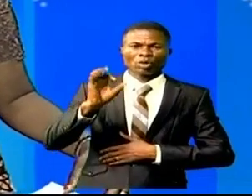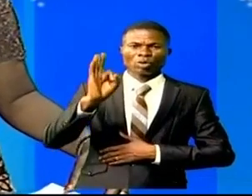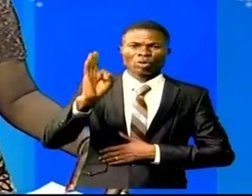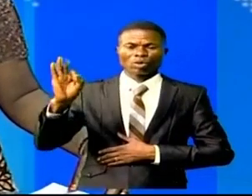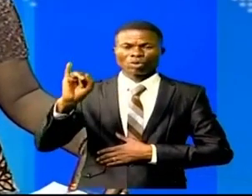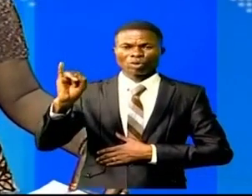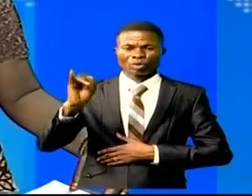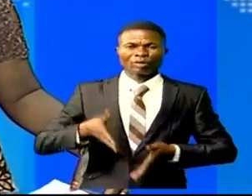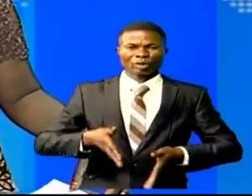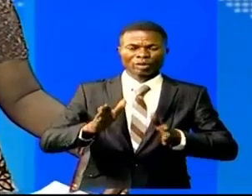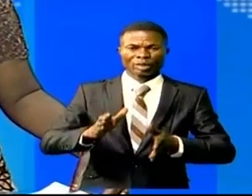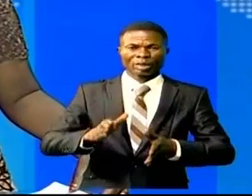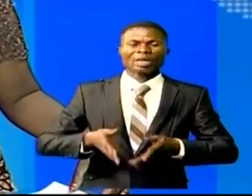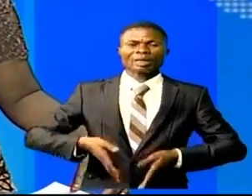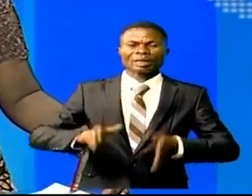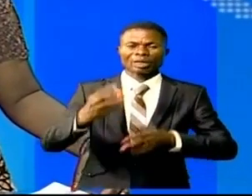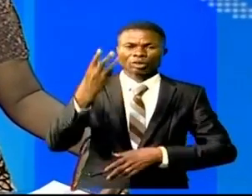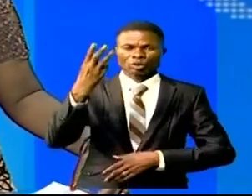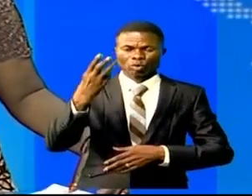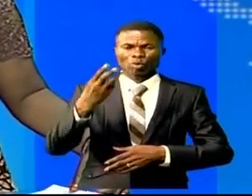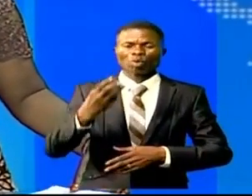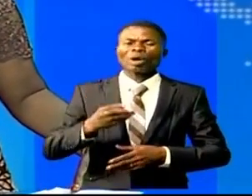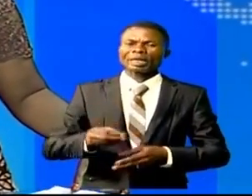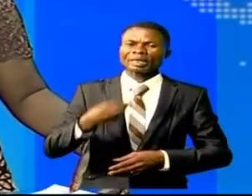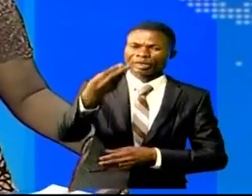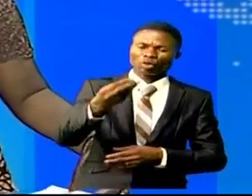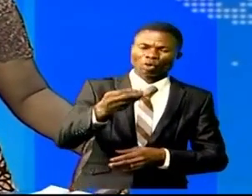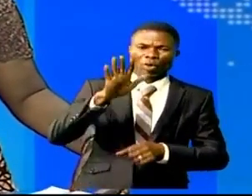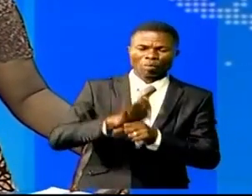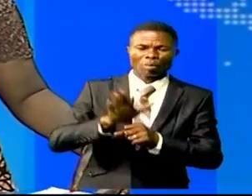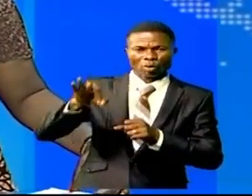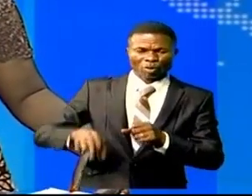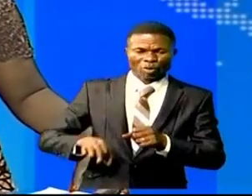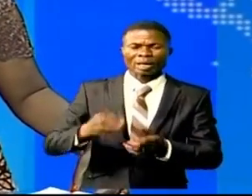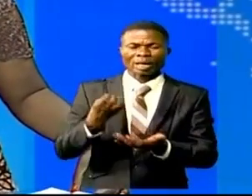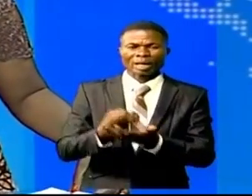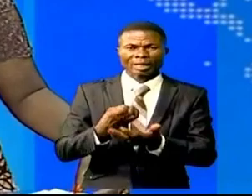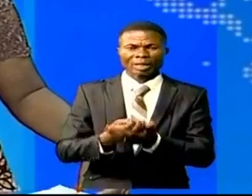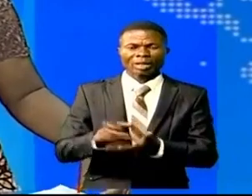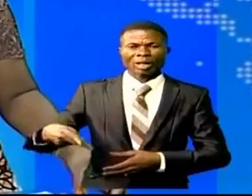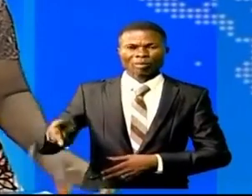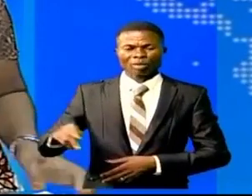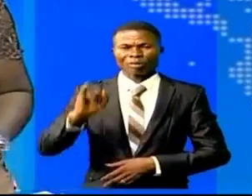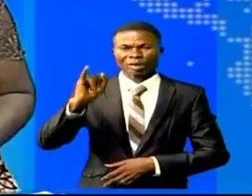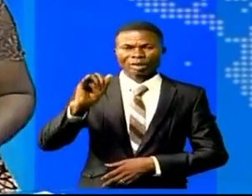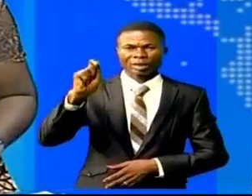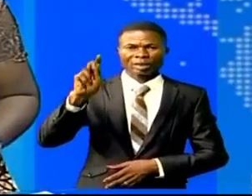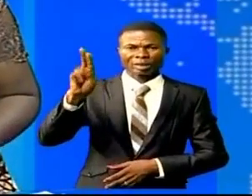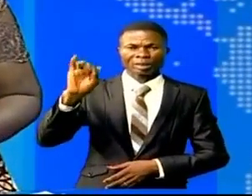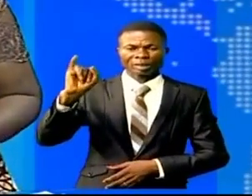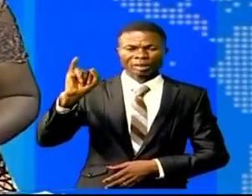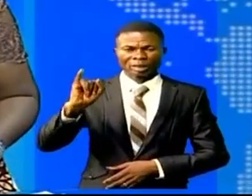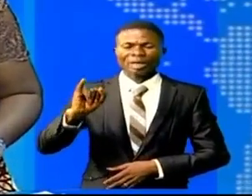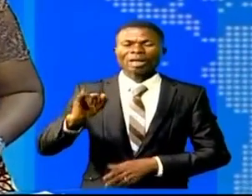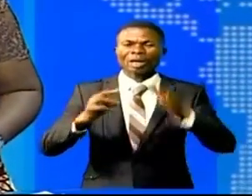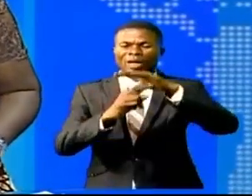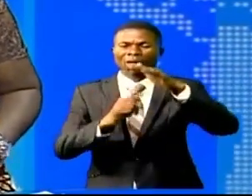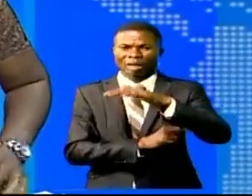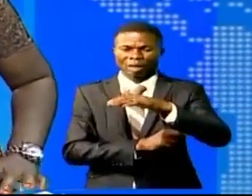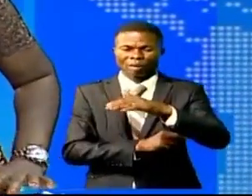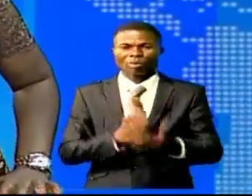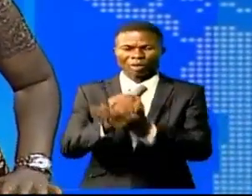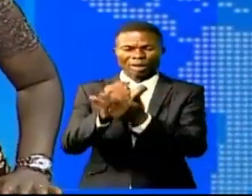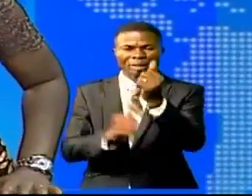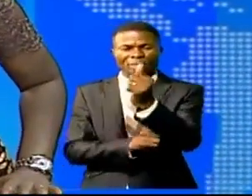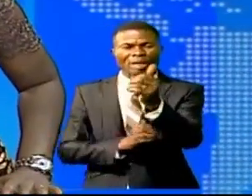trois différents axes d'intérêt économique dans la province de l'Ituri. Ces ponts favorisent également la fluidité de la